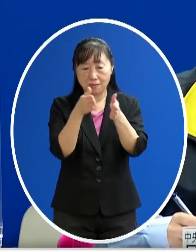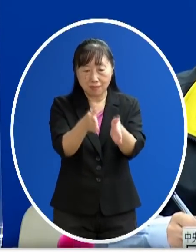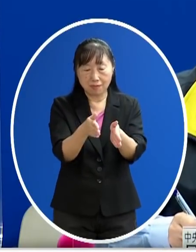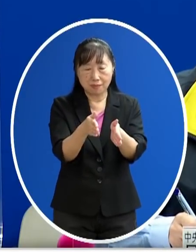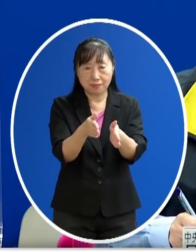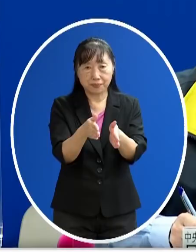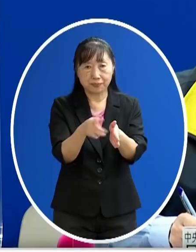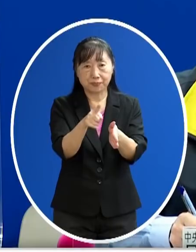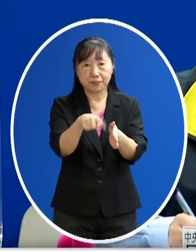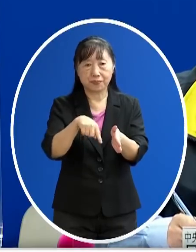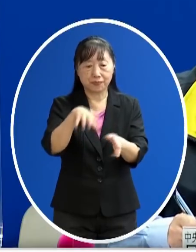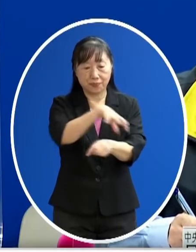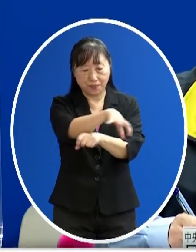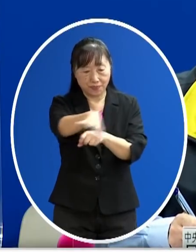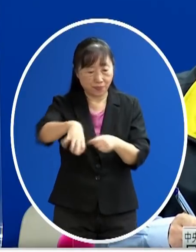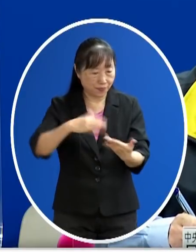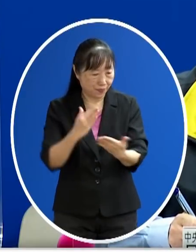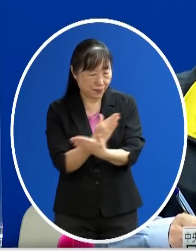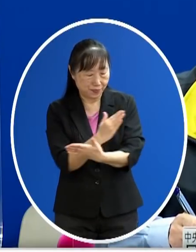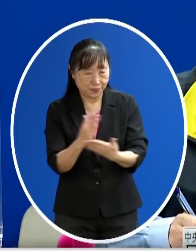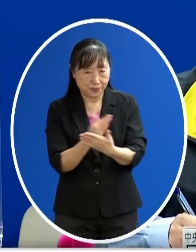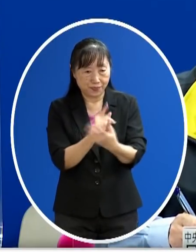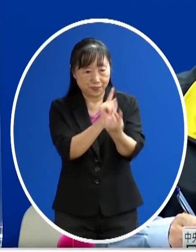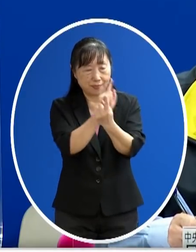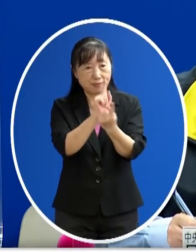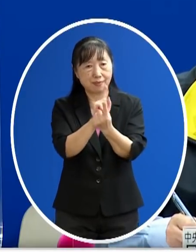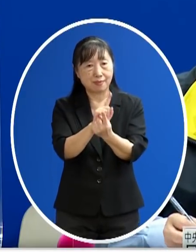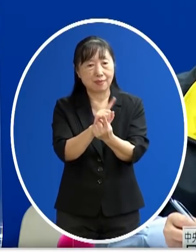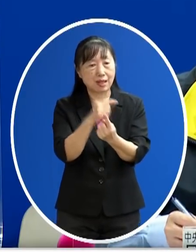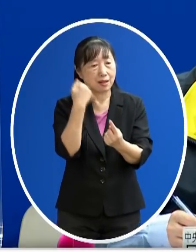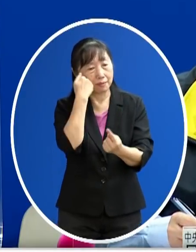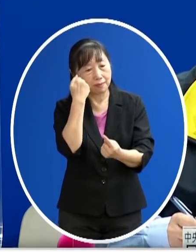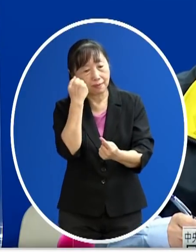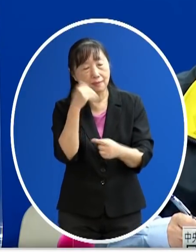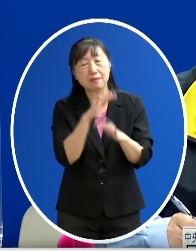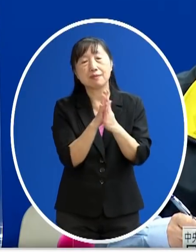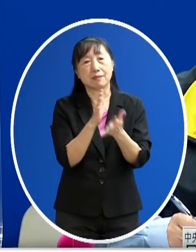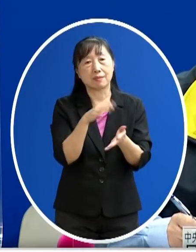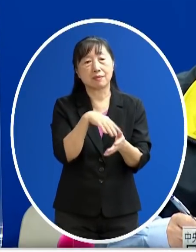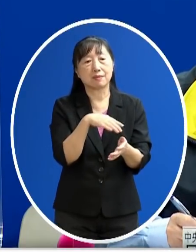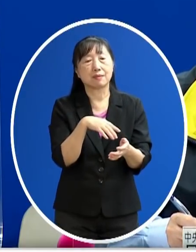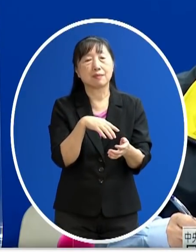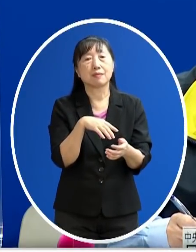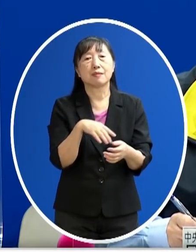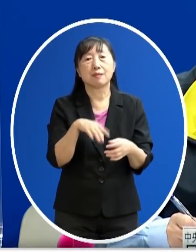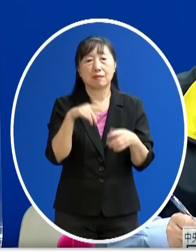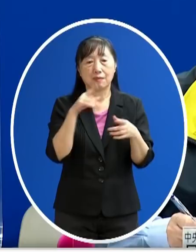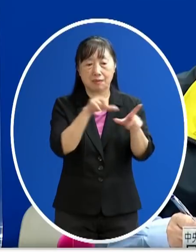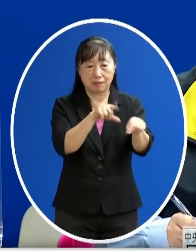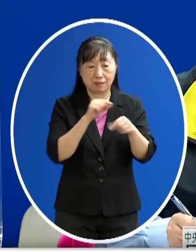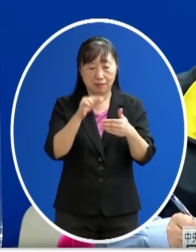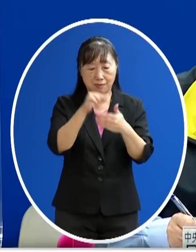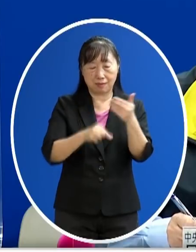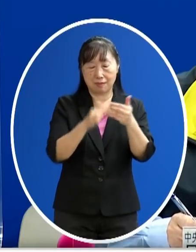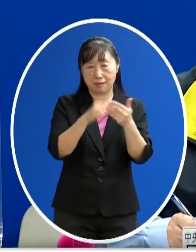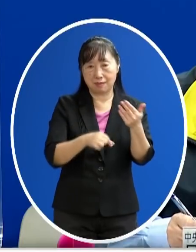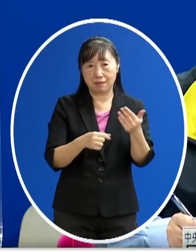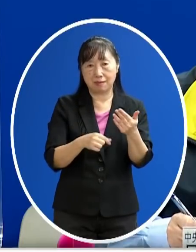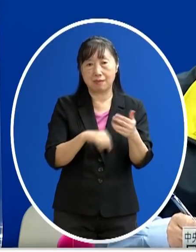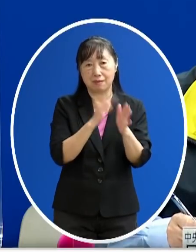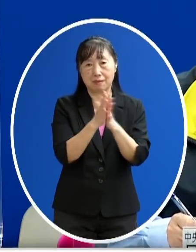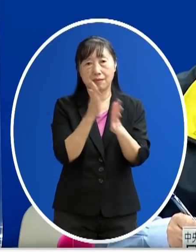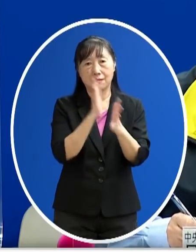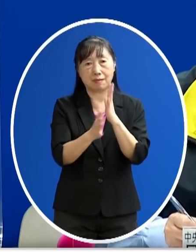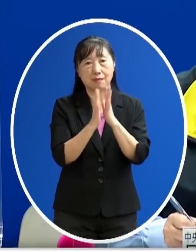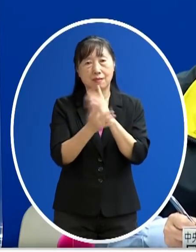构的环境评估，还有接触者调查框列。那也根据我们的手册的规定，就是陆续